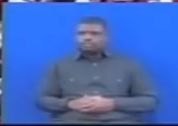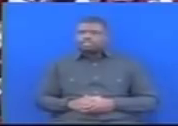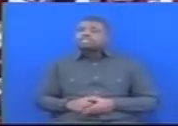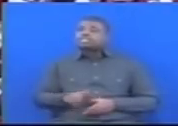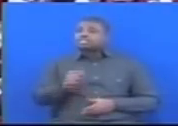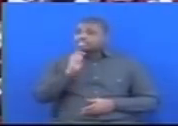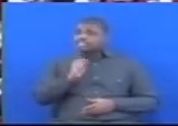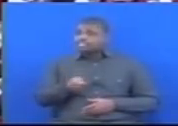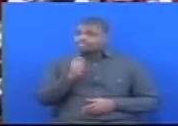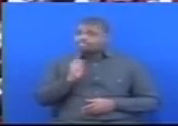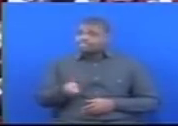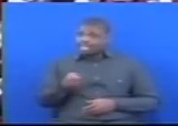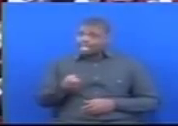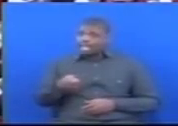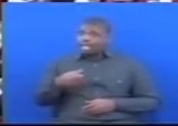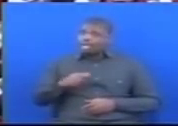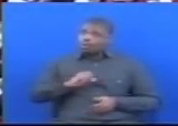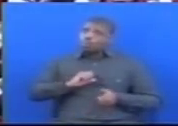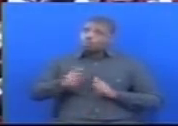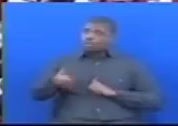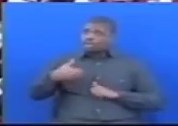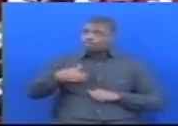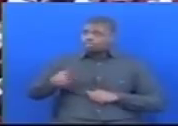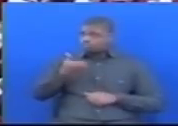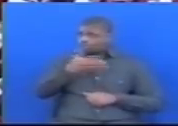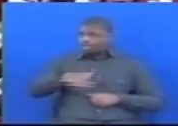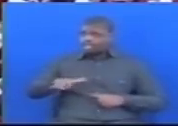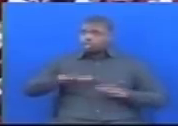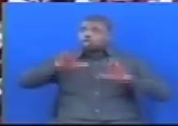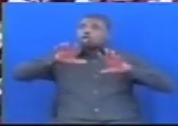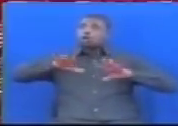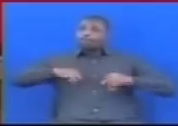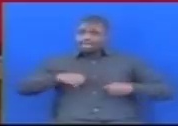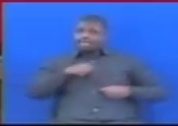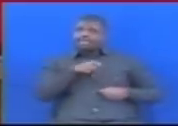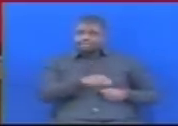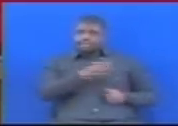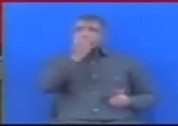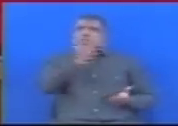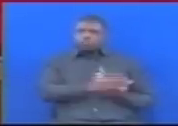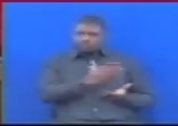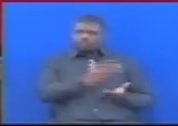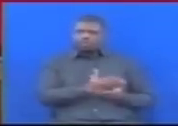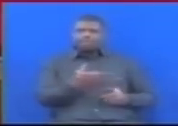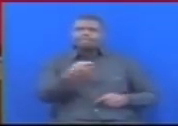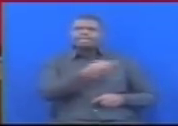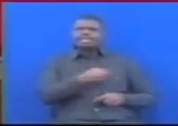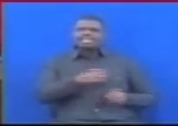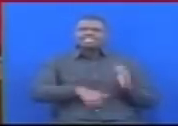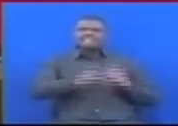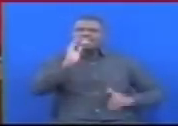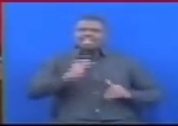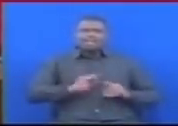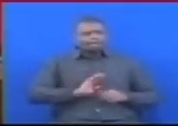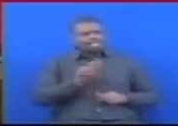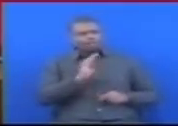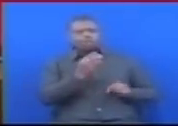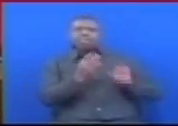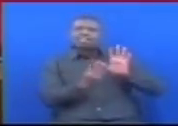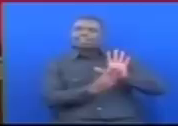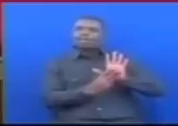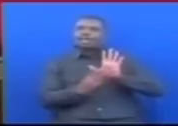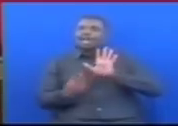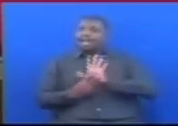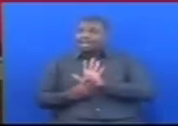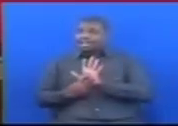niaba ya Waziri wa Maji napenda kujibu swali la Mheshimiwa Mbunge. Nikubaliane naye kwanza, ni kweli tulikuwa na madeni takriban zaidi ya bilioni 88,